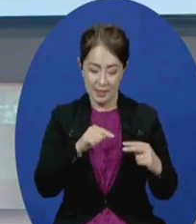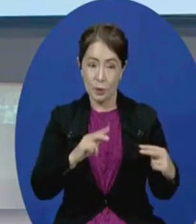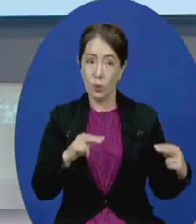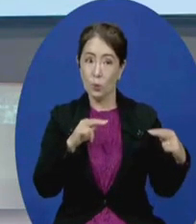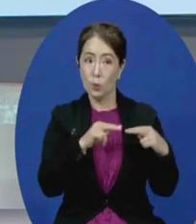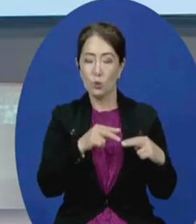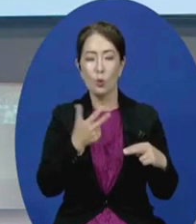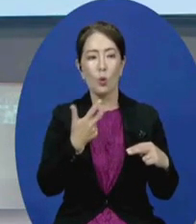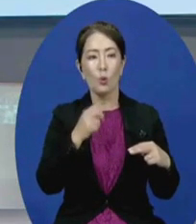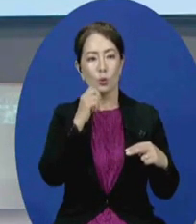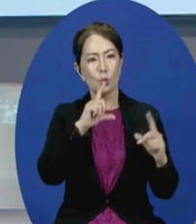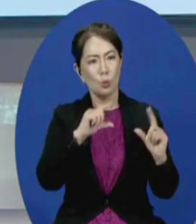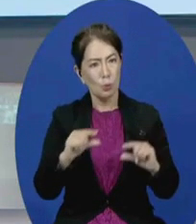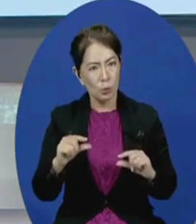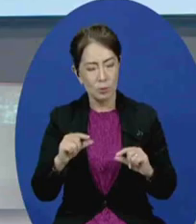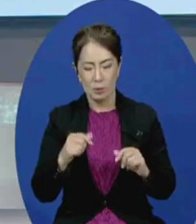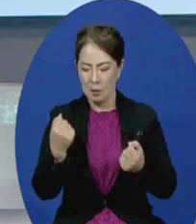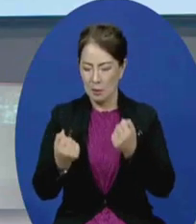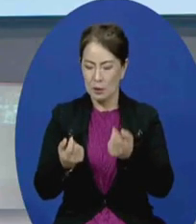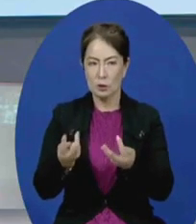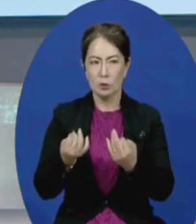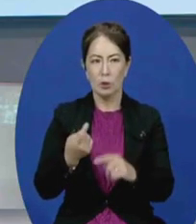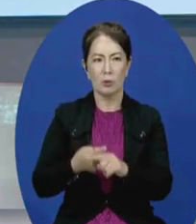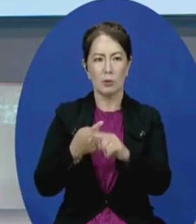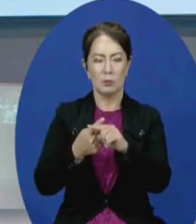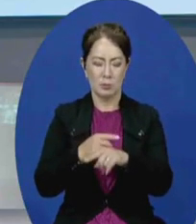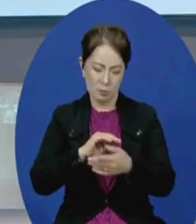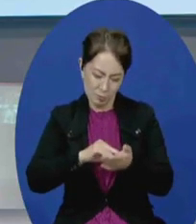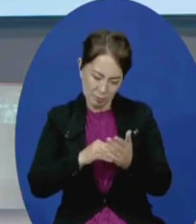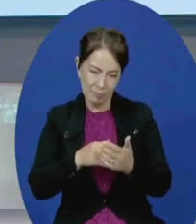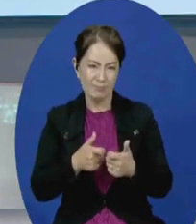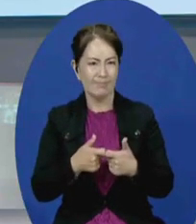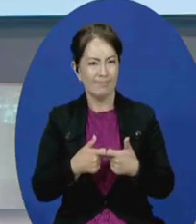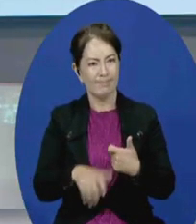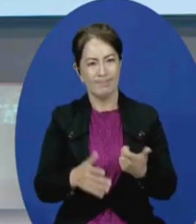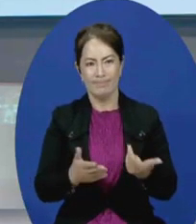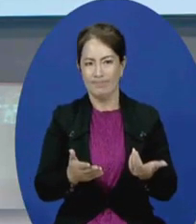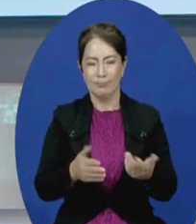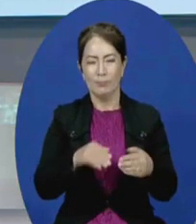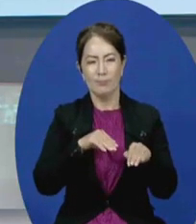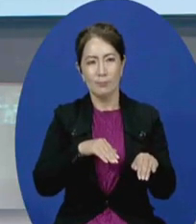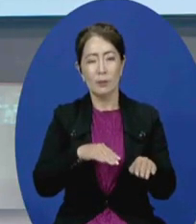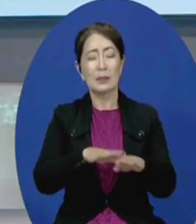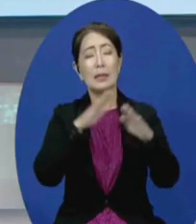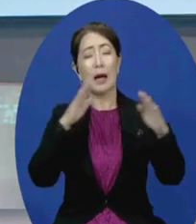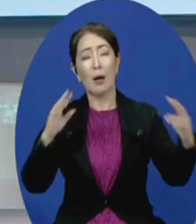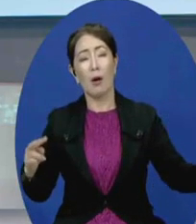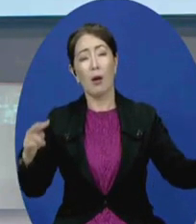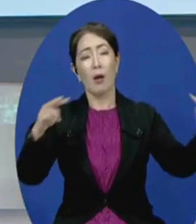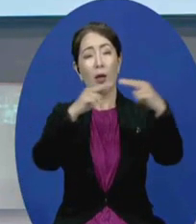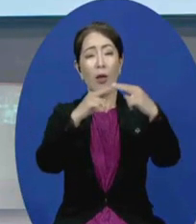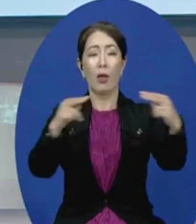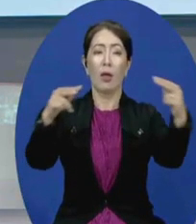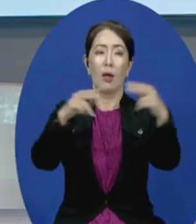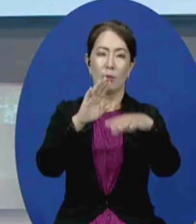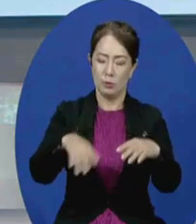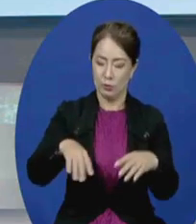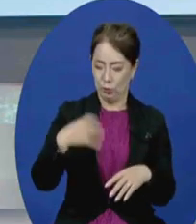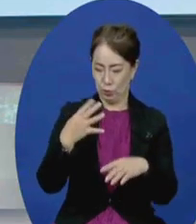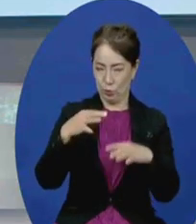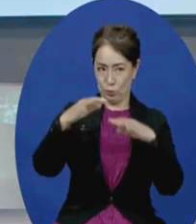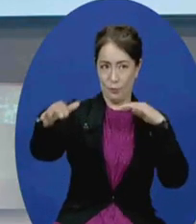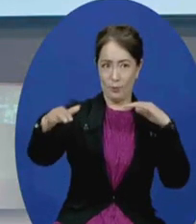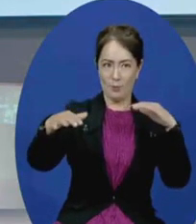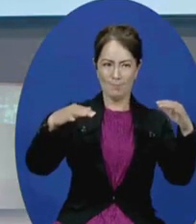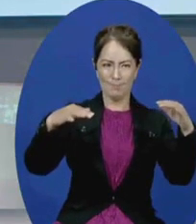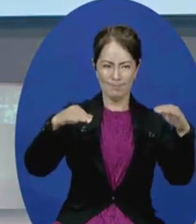гэсэн тооцоотой байсан ч автомашин улам нэмэгцээр тооцоолол биелсэнгүй. Өөрөөр хэлэх юм бол хичнээн урт зам тавьсан ч дөрвөн уулын дундах төвчрэл